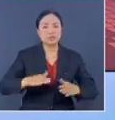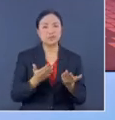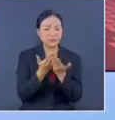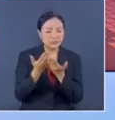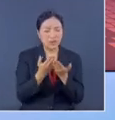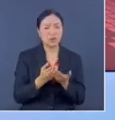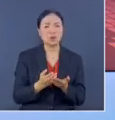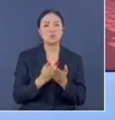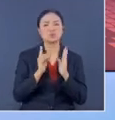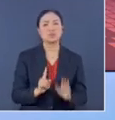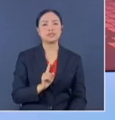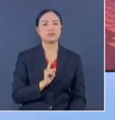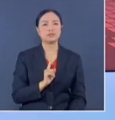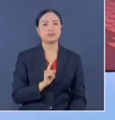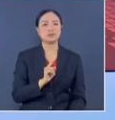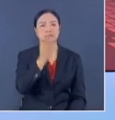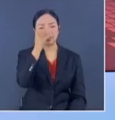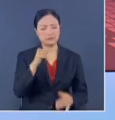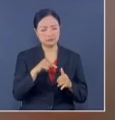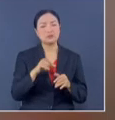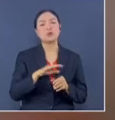แพลนฉลองมันเกิดล่มค่ะเพราะว่าเธอติดโควิดค่ะ